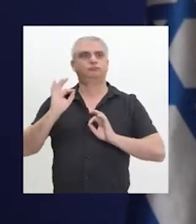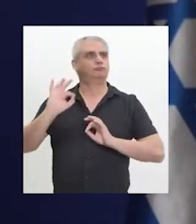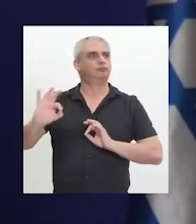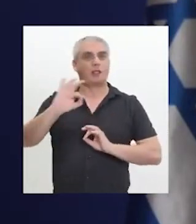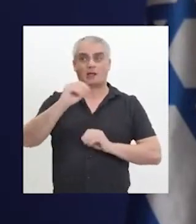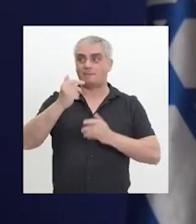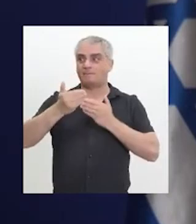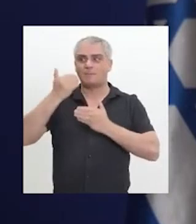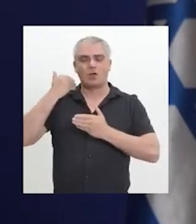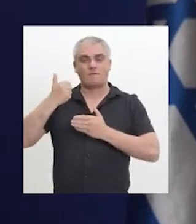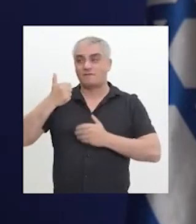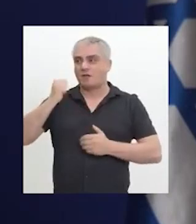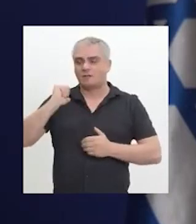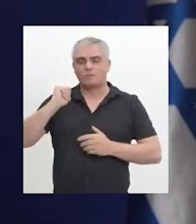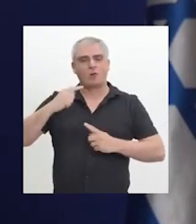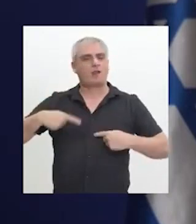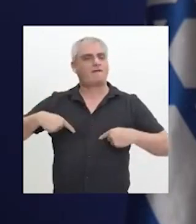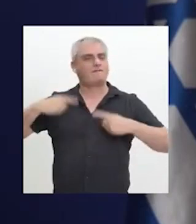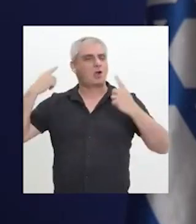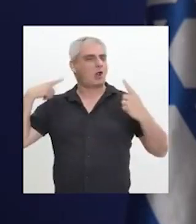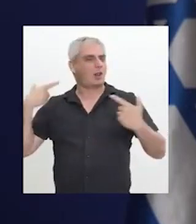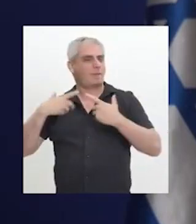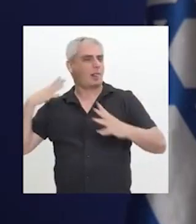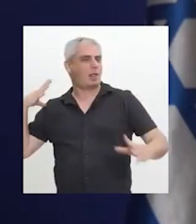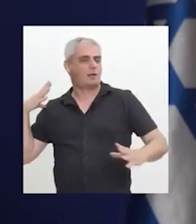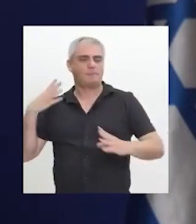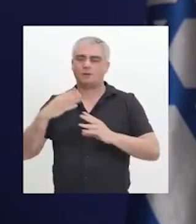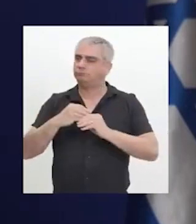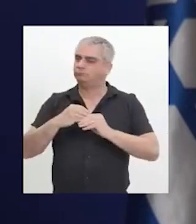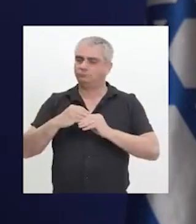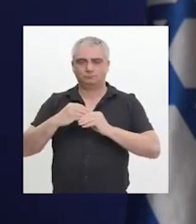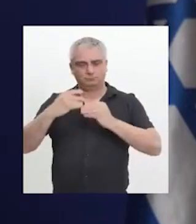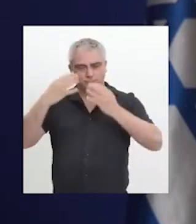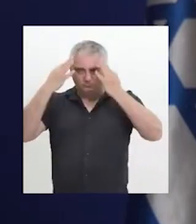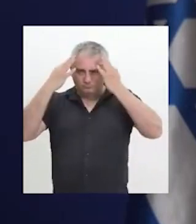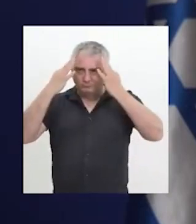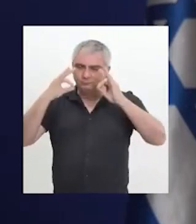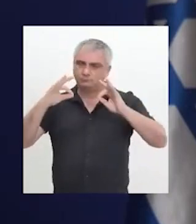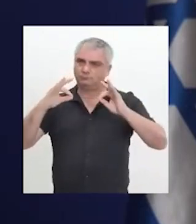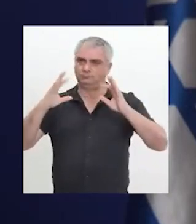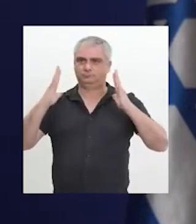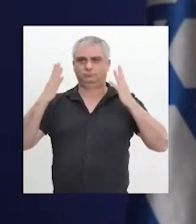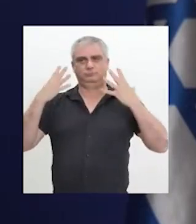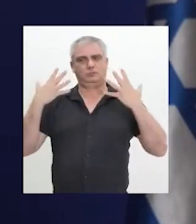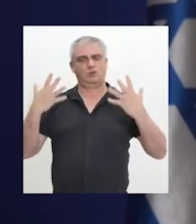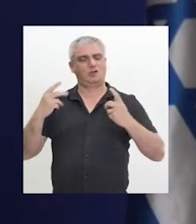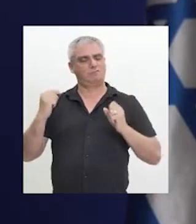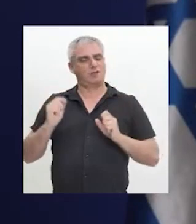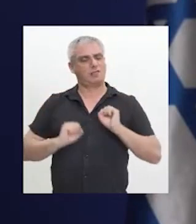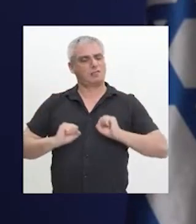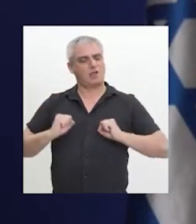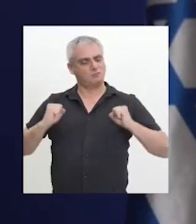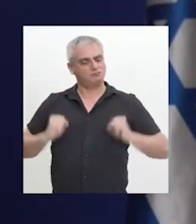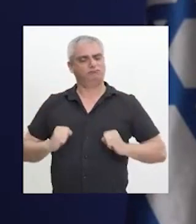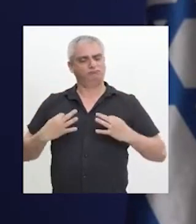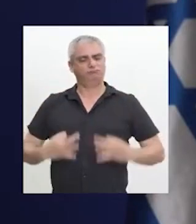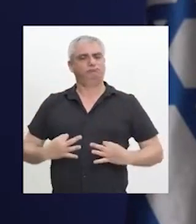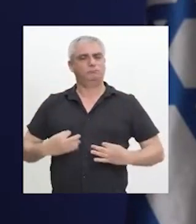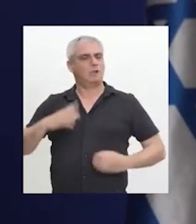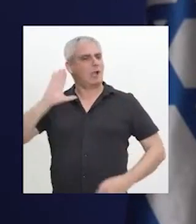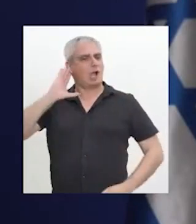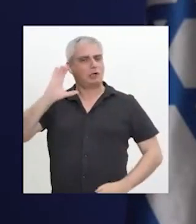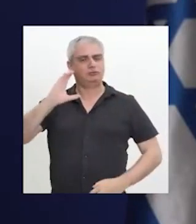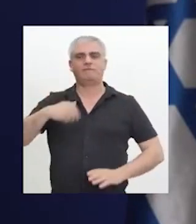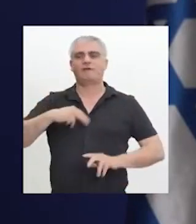בעורף אמש ולאורך כל המלחמה ראוייה להערכה גדולה התנהלות בקור רוח הקשבה